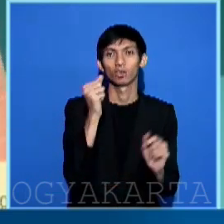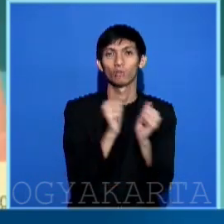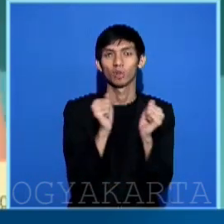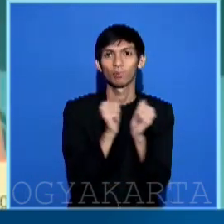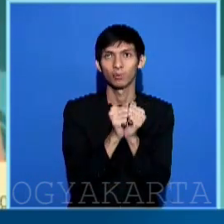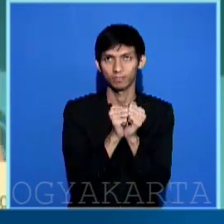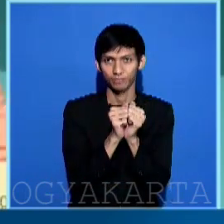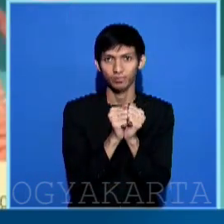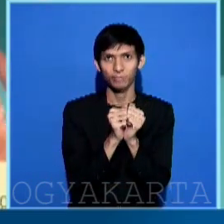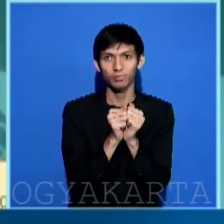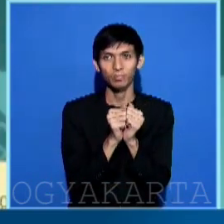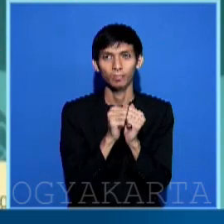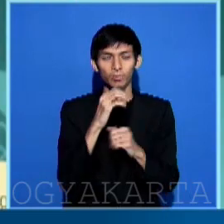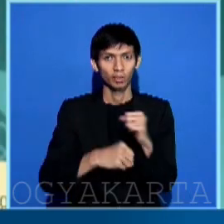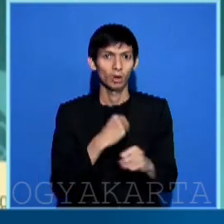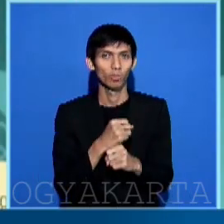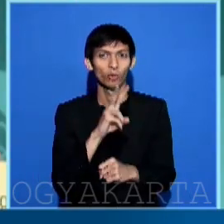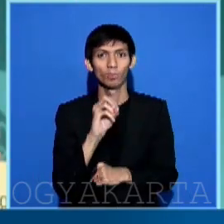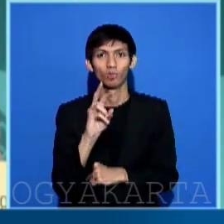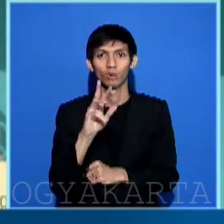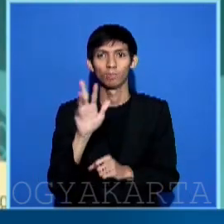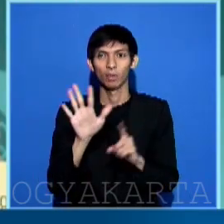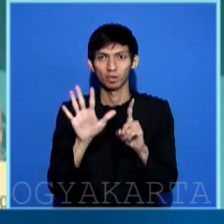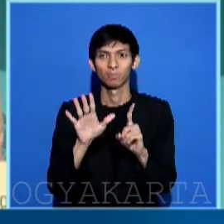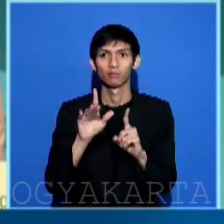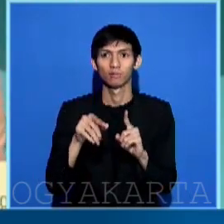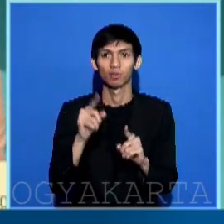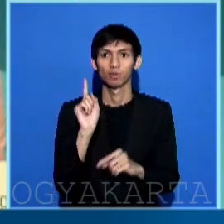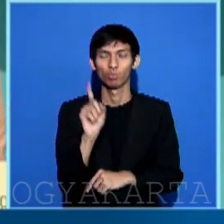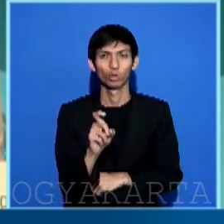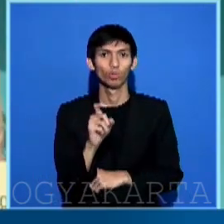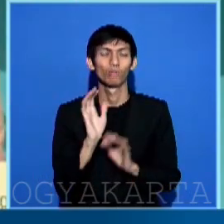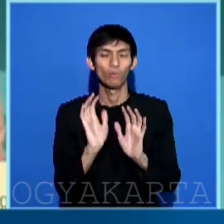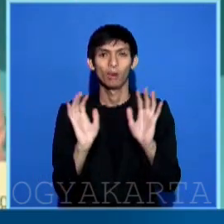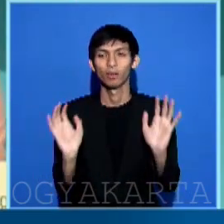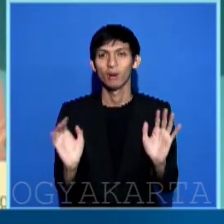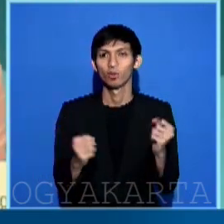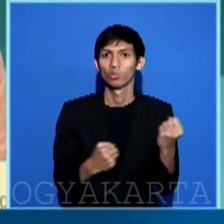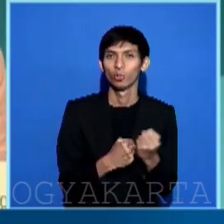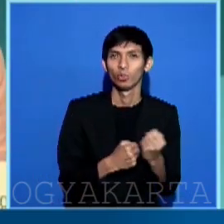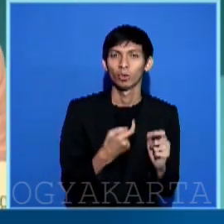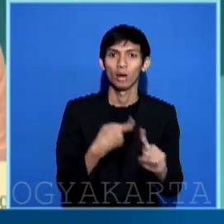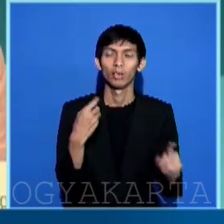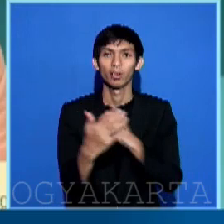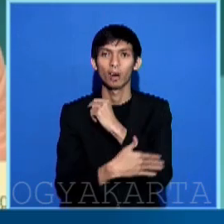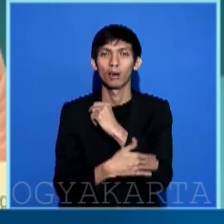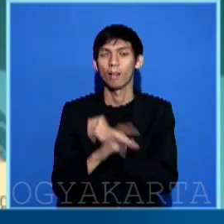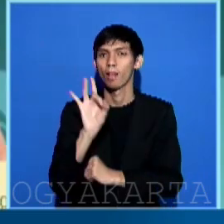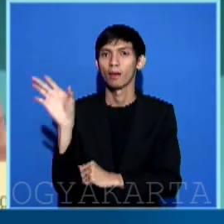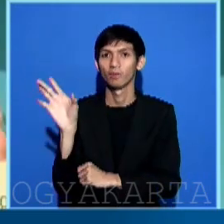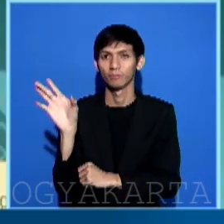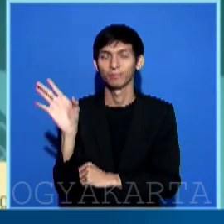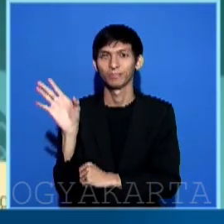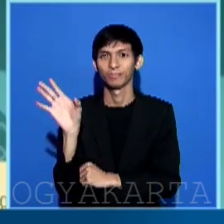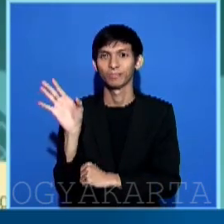pari Accor pada tahun 2015 lalu ini Tentunya membutuhkan banyak dukungan negara-negara lain Salah satunya melalui just energy